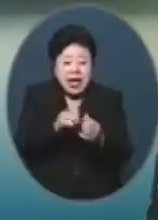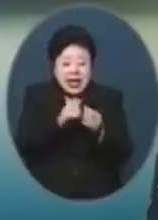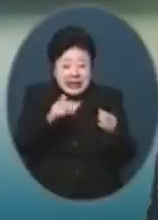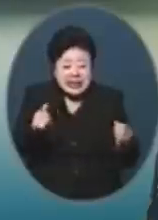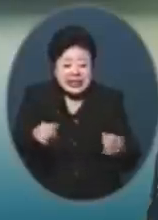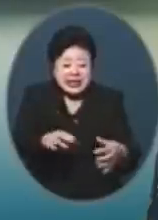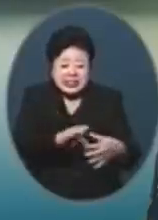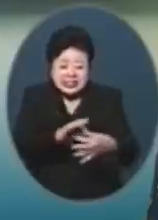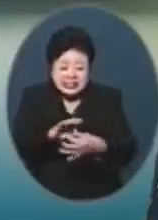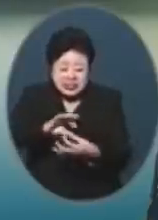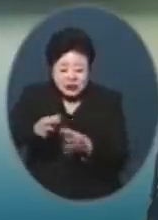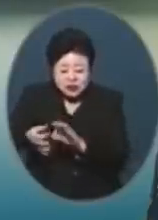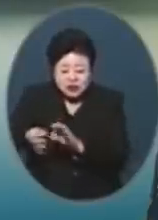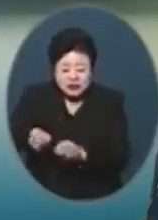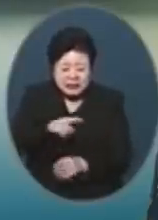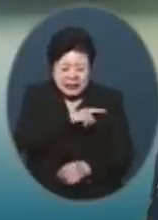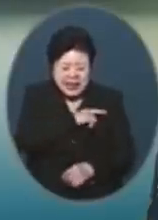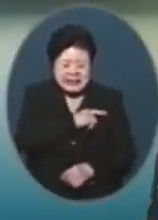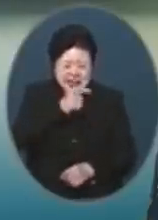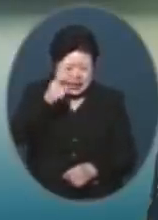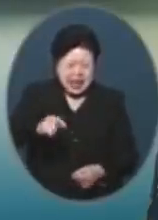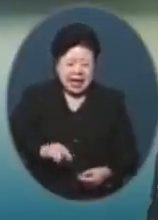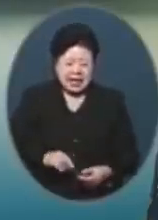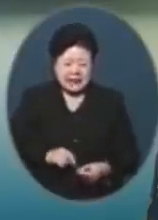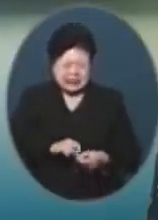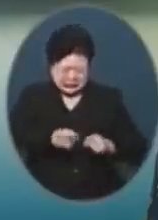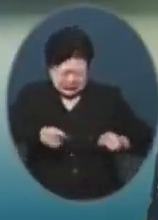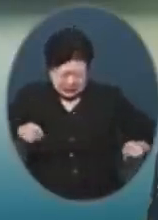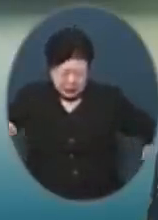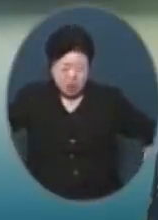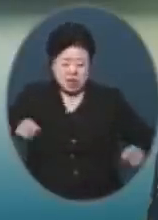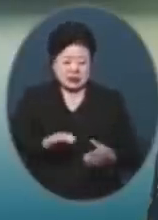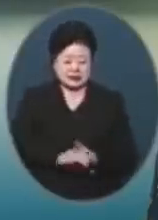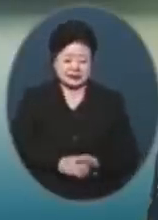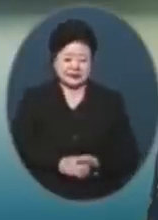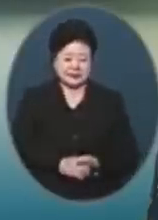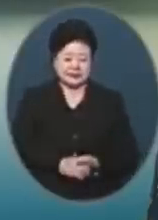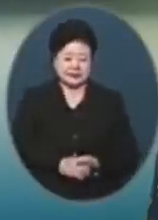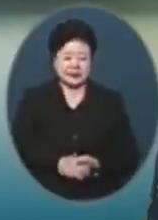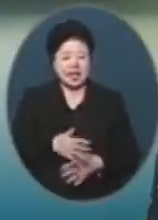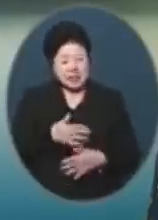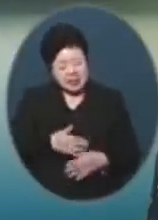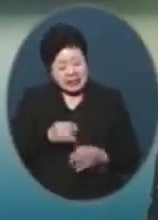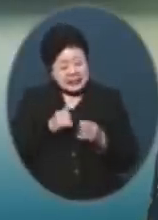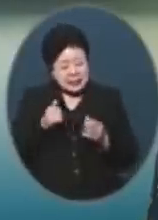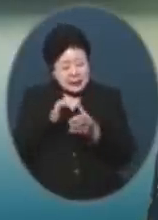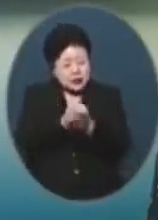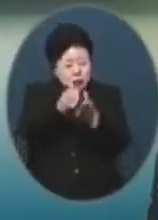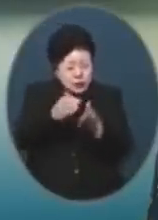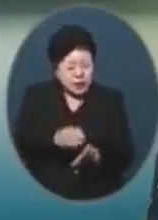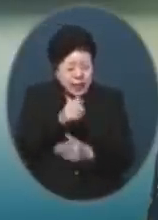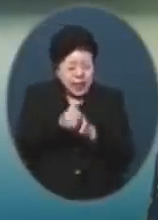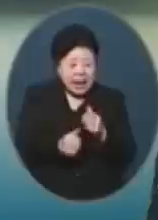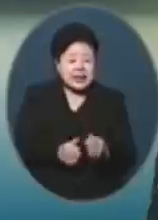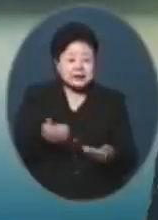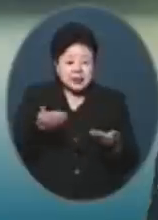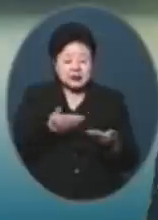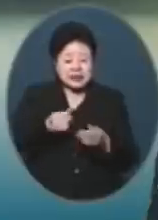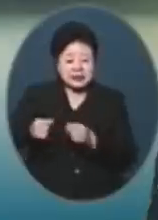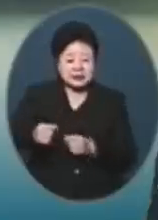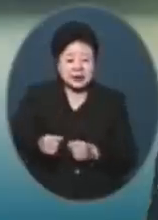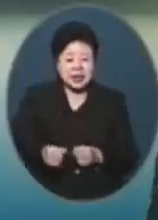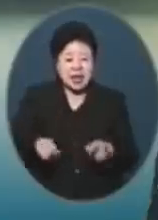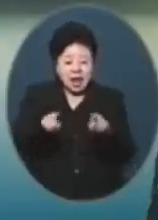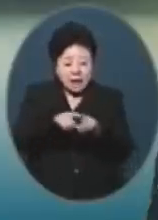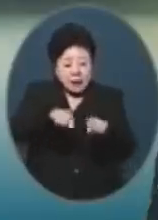기도야말로 하나님과 인간을 이어주는 가장 강한 끈이며 연약한 인간은 기도를 통해서 하나님의 역사심에